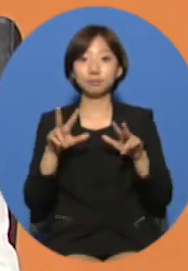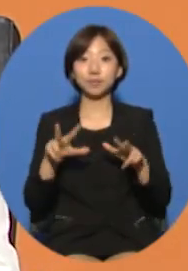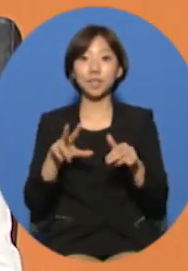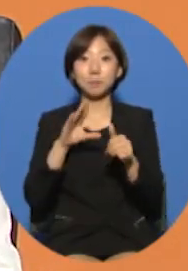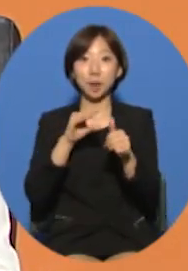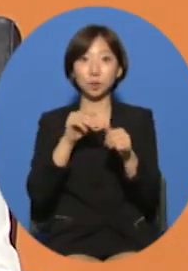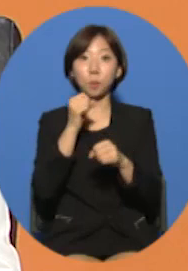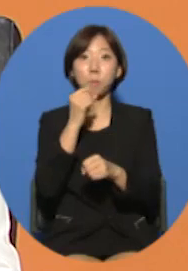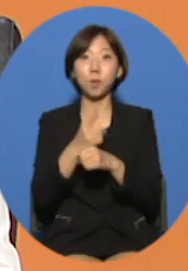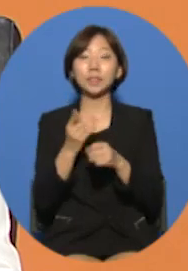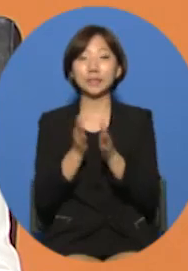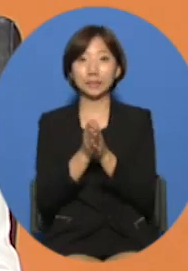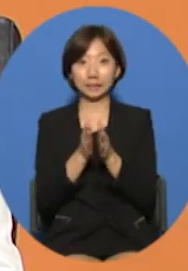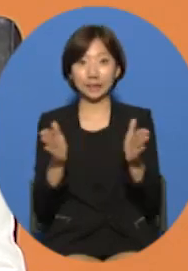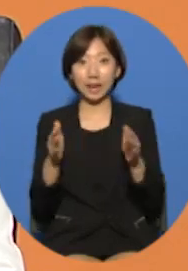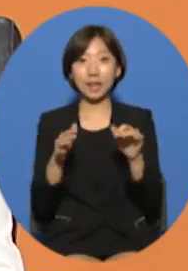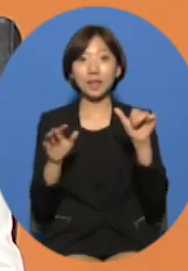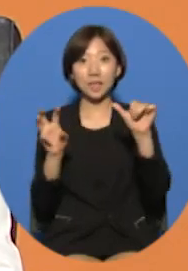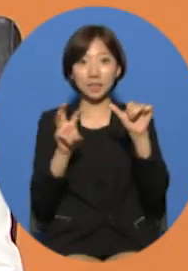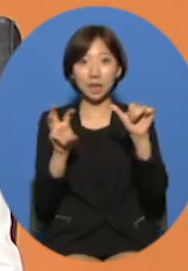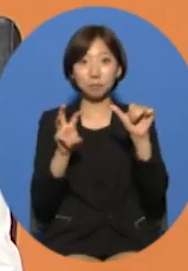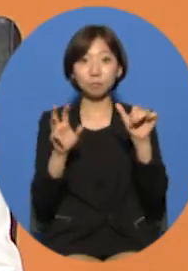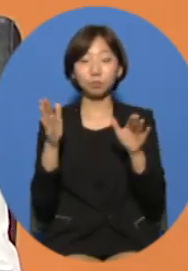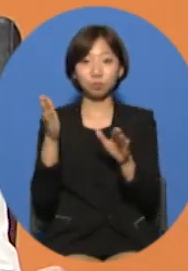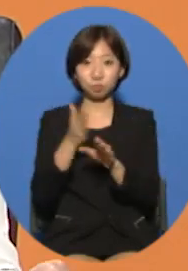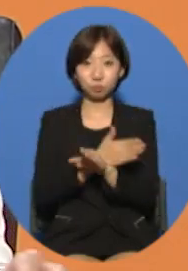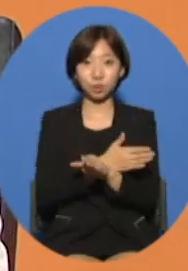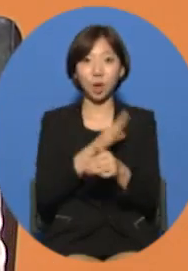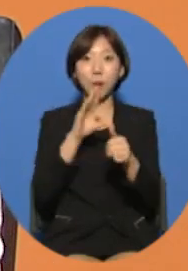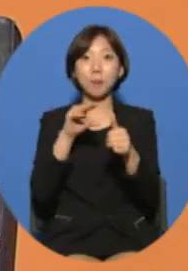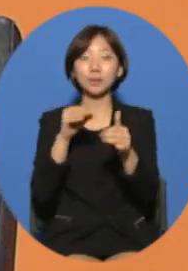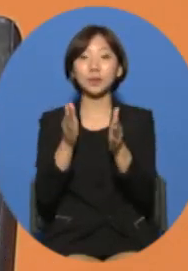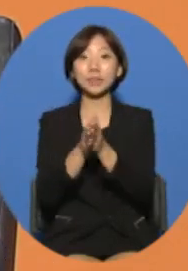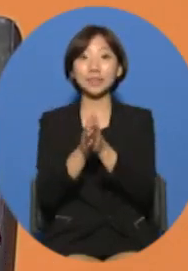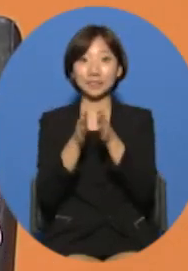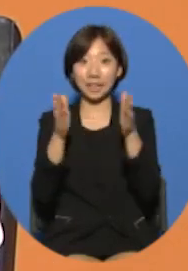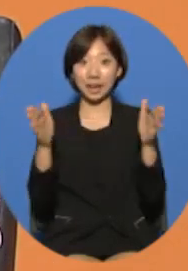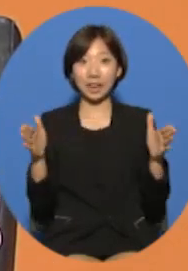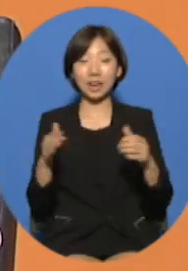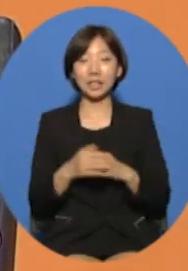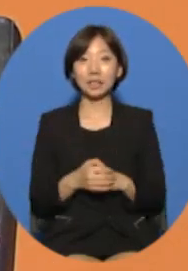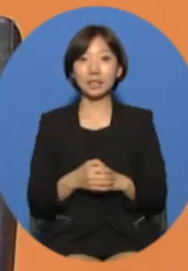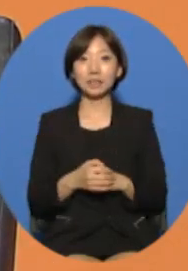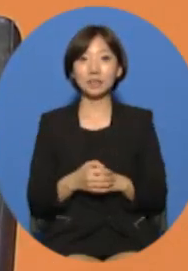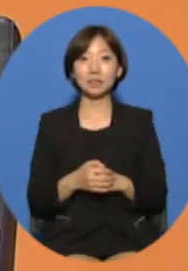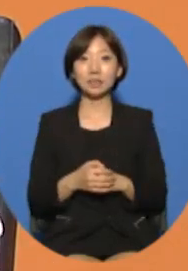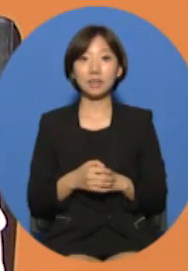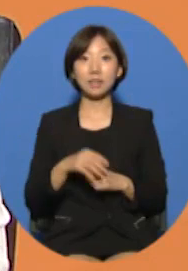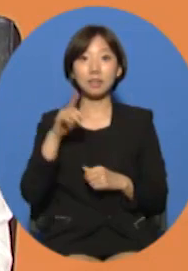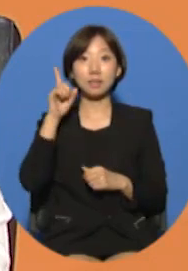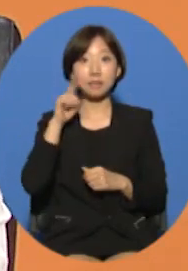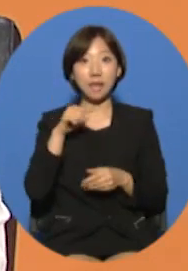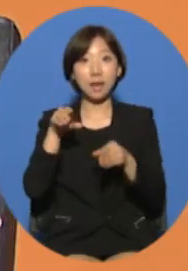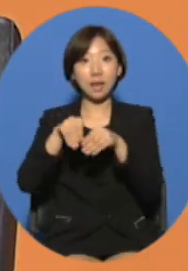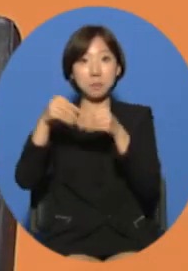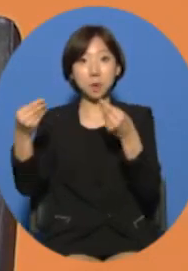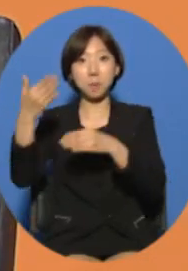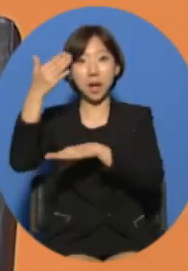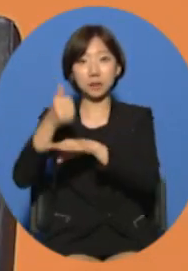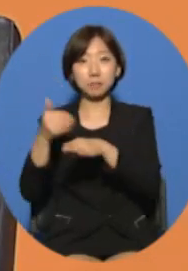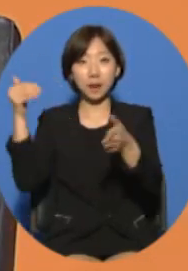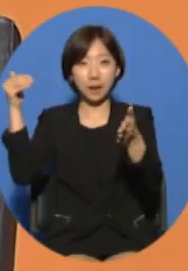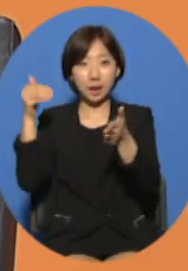방송을 벌써 시작했습니다. 5시 30분부터 방송 시작을 했는데요. 네. 다음 날 개표가 끝나는 그 순간까지